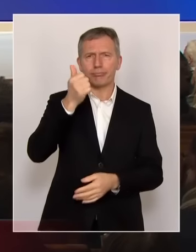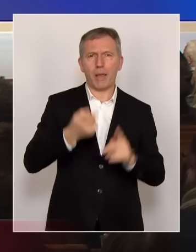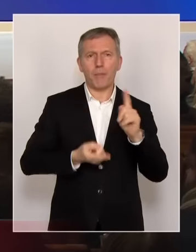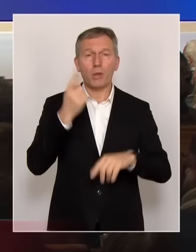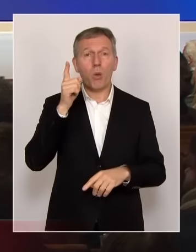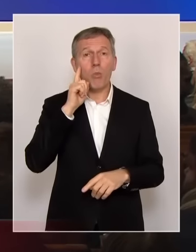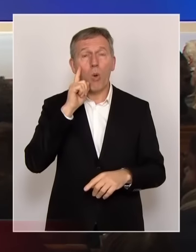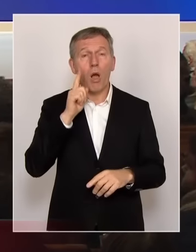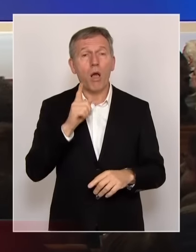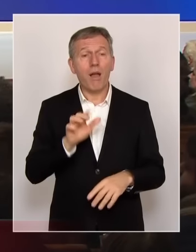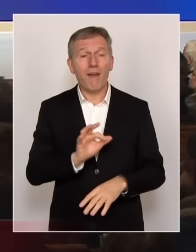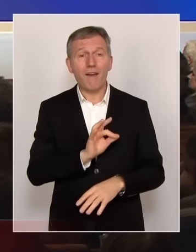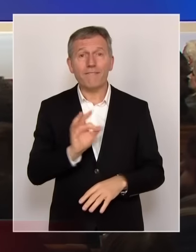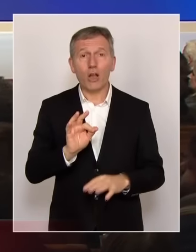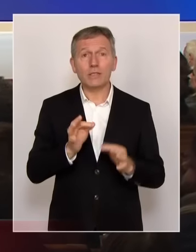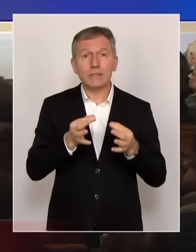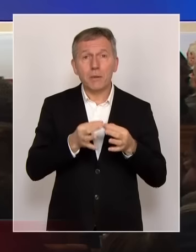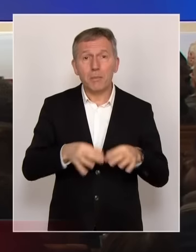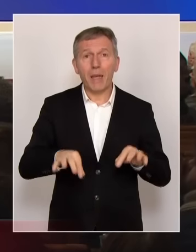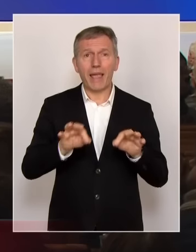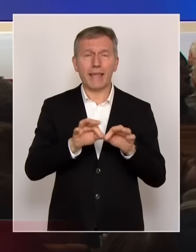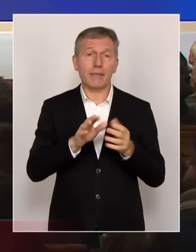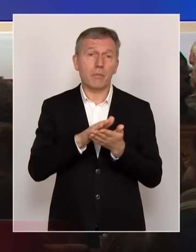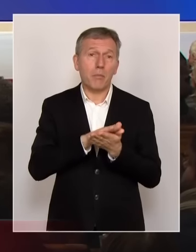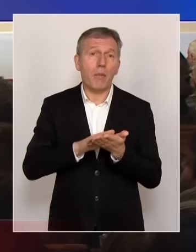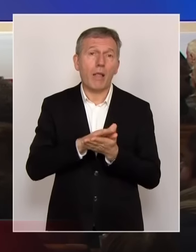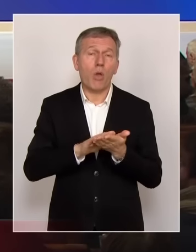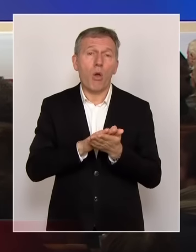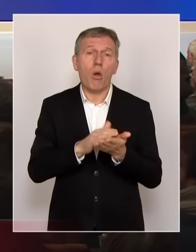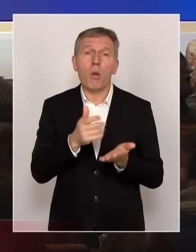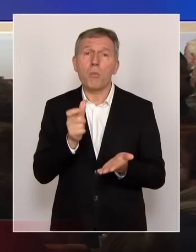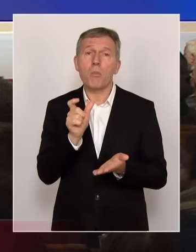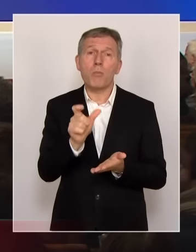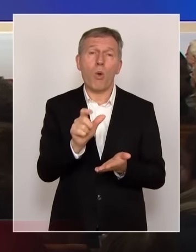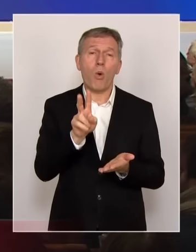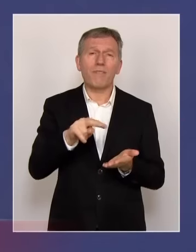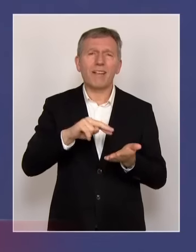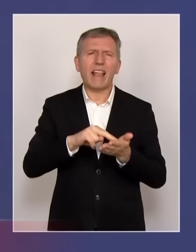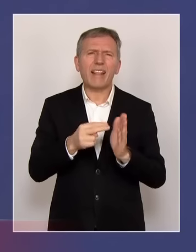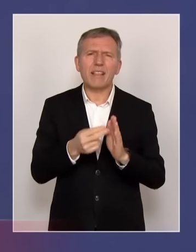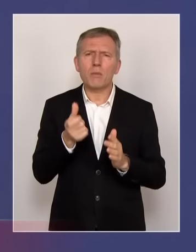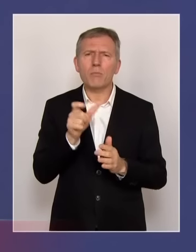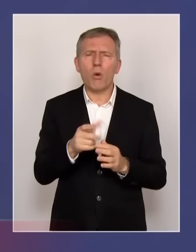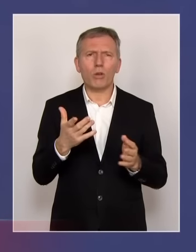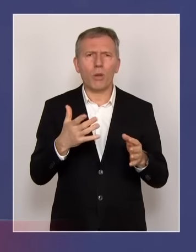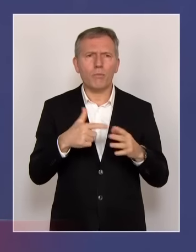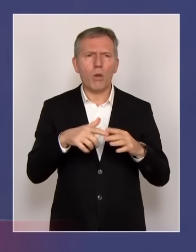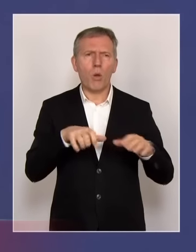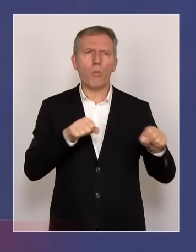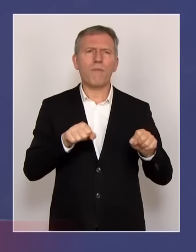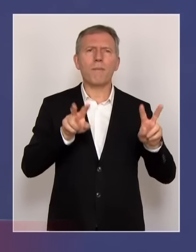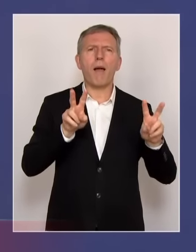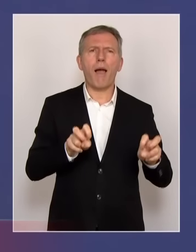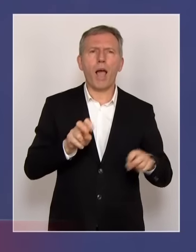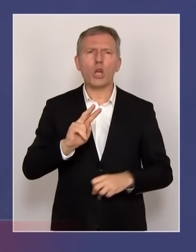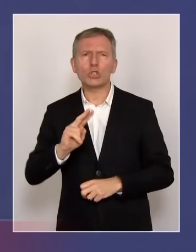parce que la France est un pays, pardon d'utiliser ce terme qui peut paraître technique, mais de mouvement secondaire,